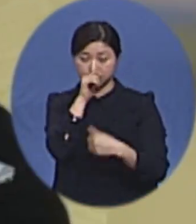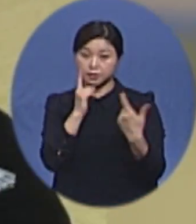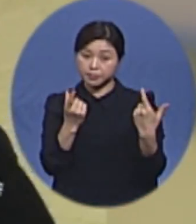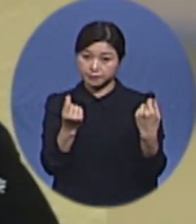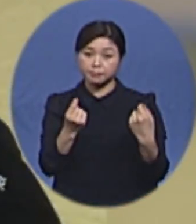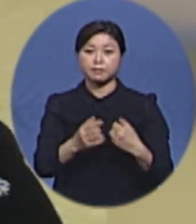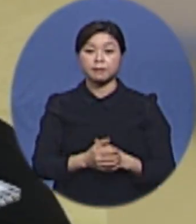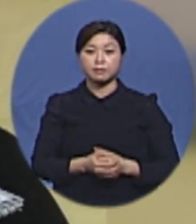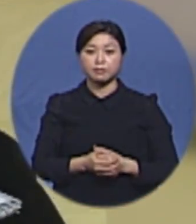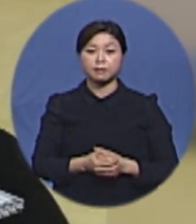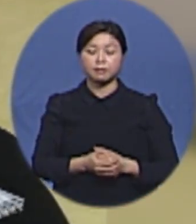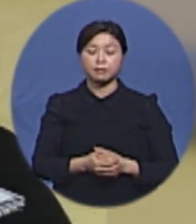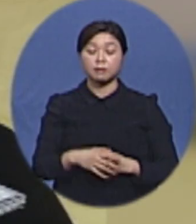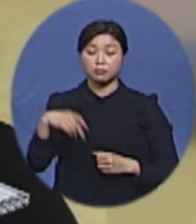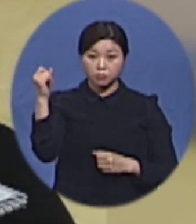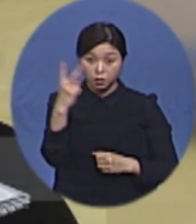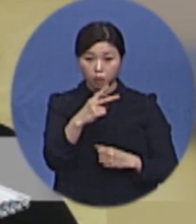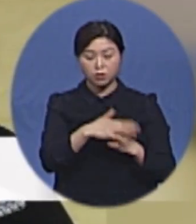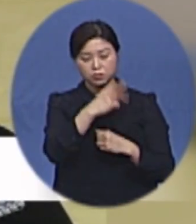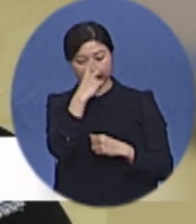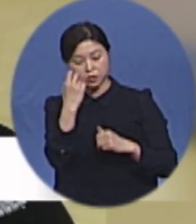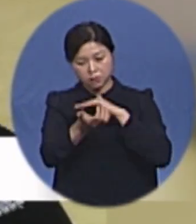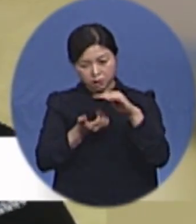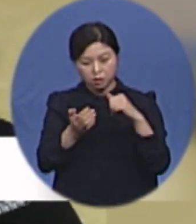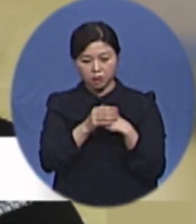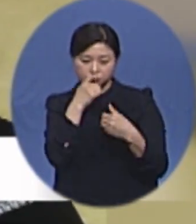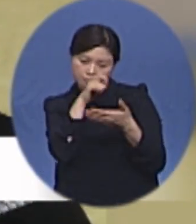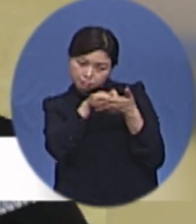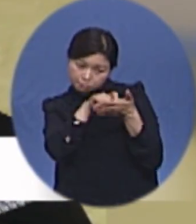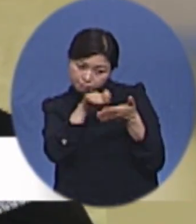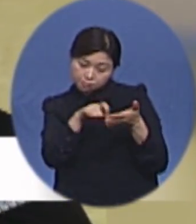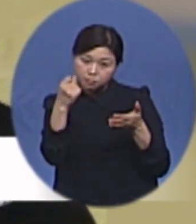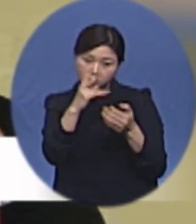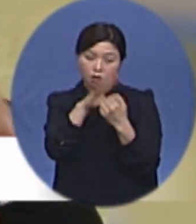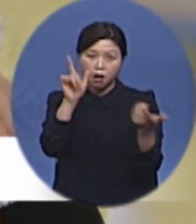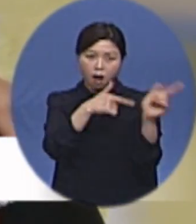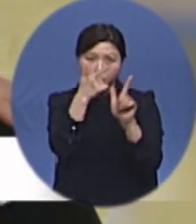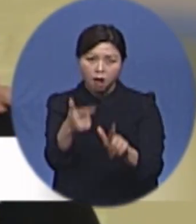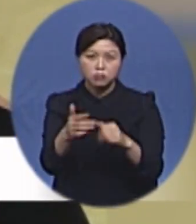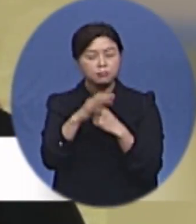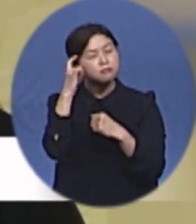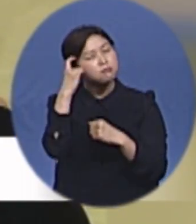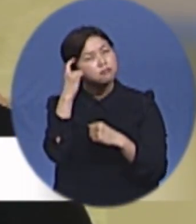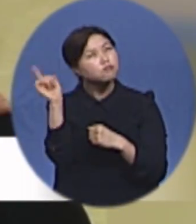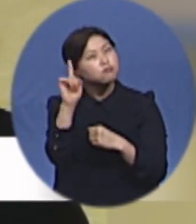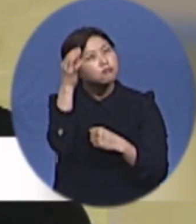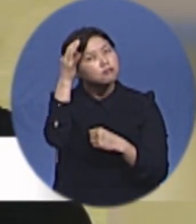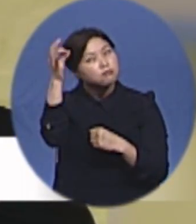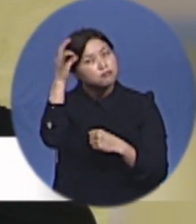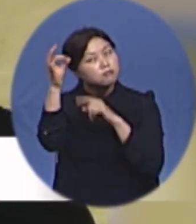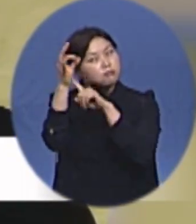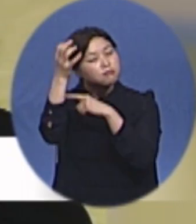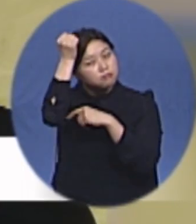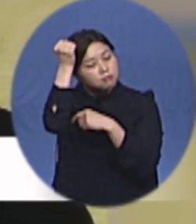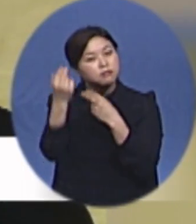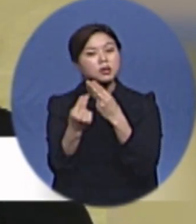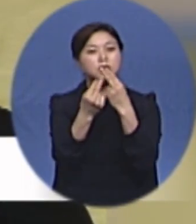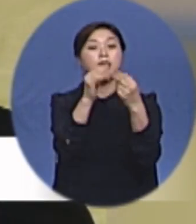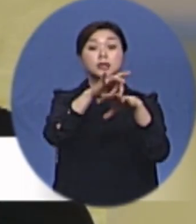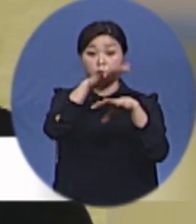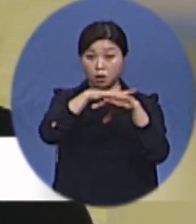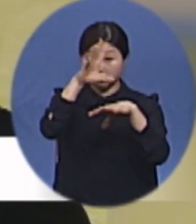합니다. 또한 잠들기 전 일기를 쓰거나 하루 일과를 돌아보는 것은 기억을 저장하는 습관이